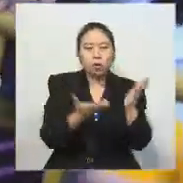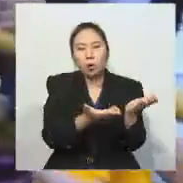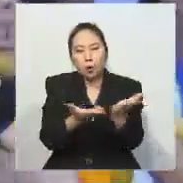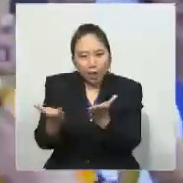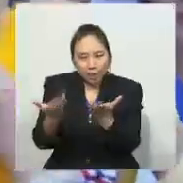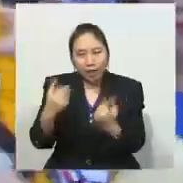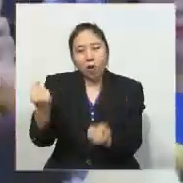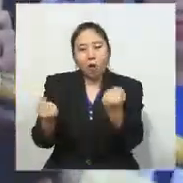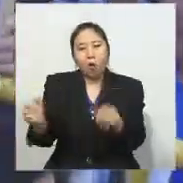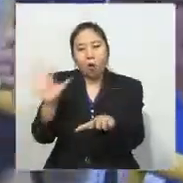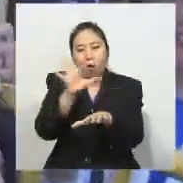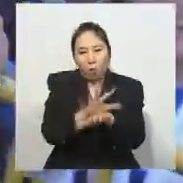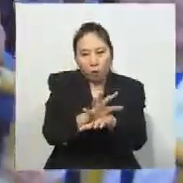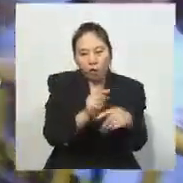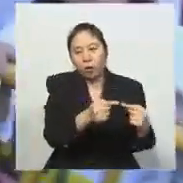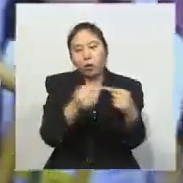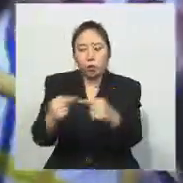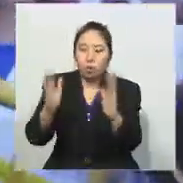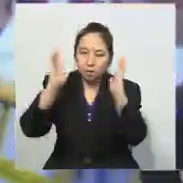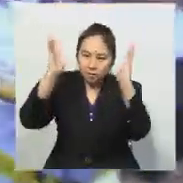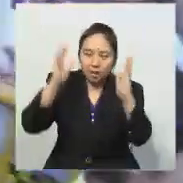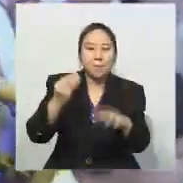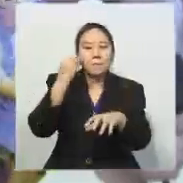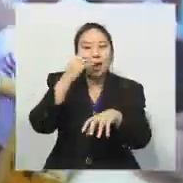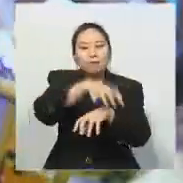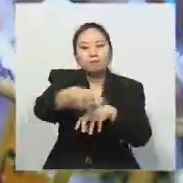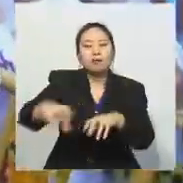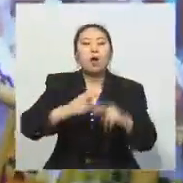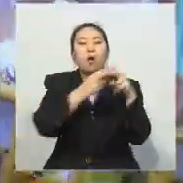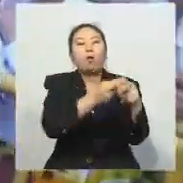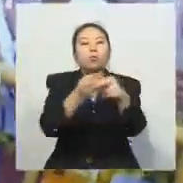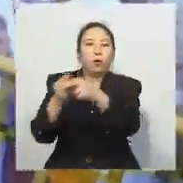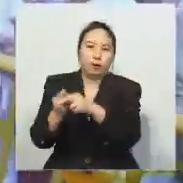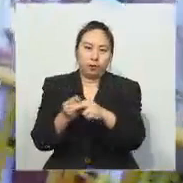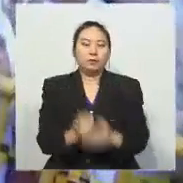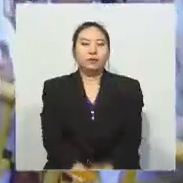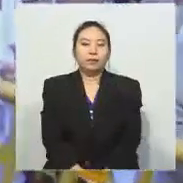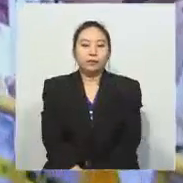จะขึ้นรถแห่เพื่อที่จะเดินทางไปหาเสียงในพื้นที่กันต่อไปครับ